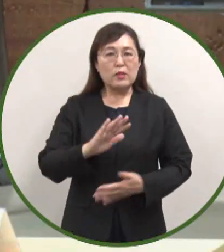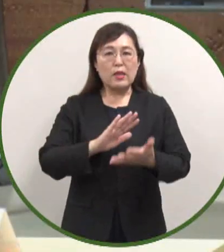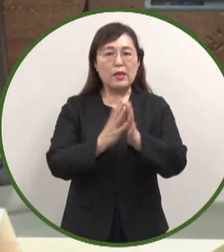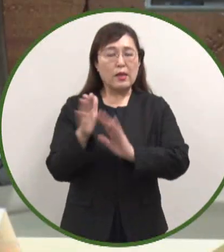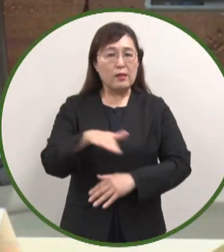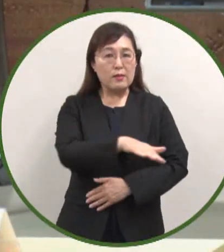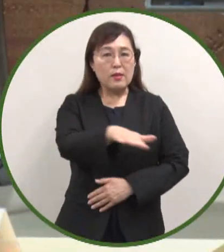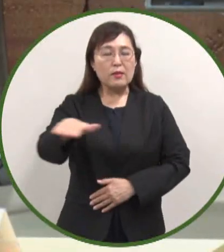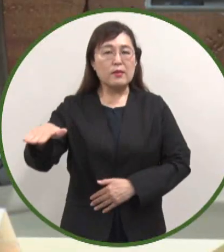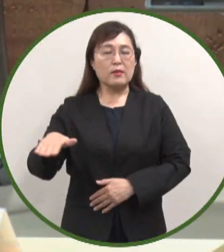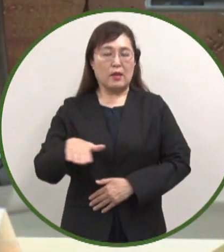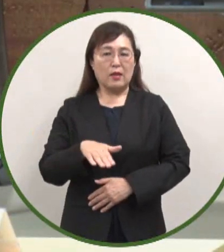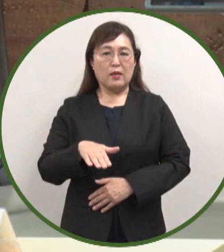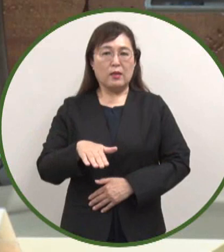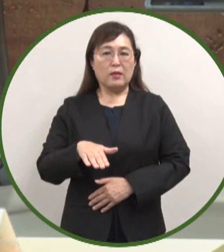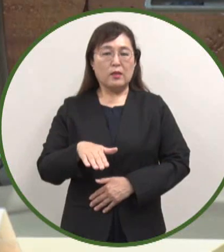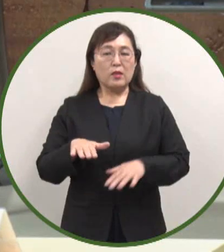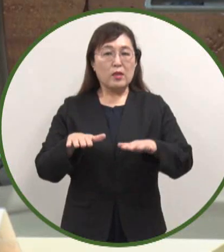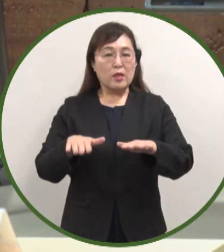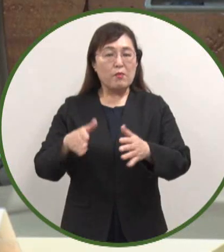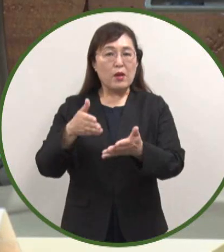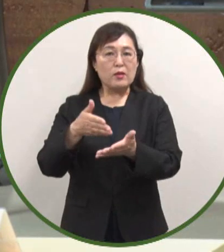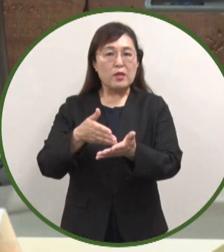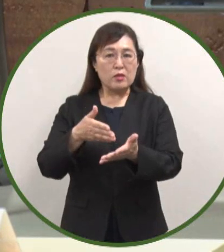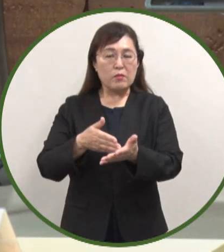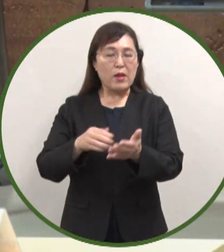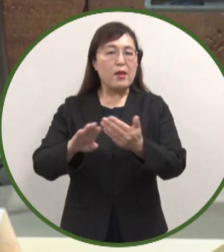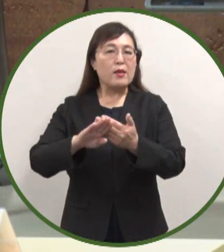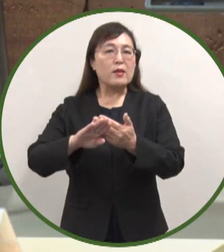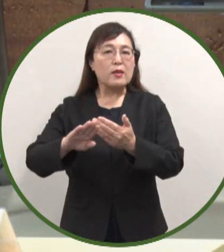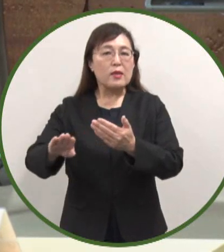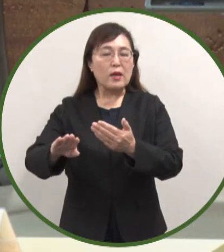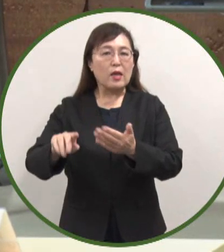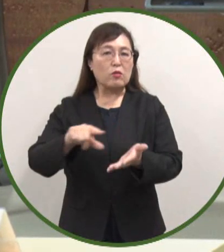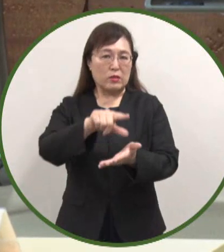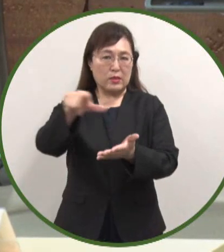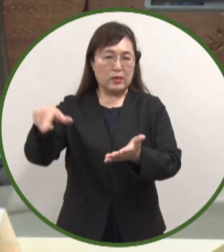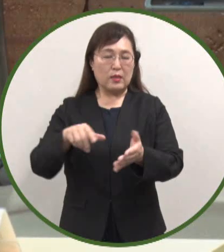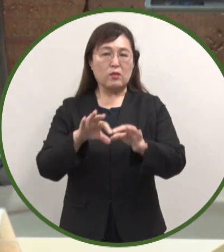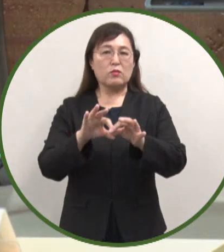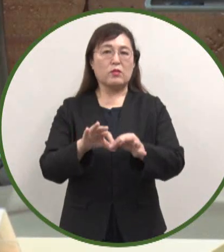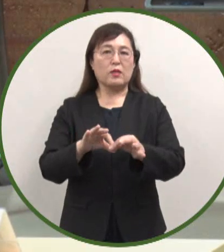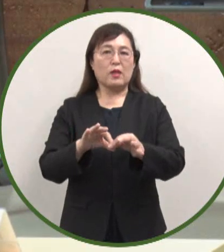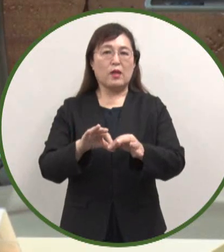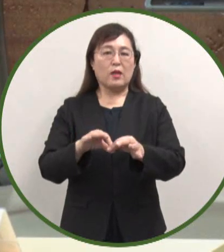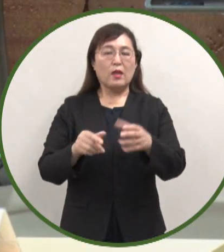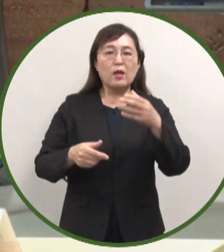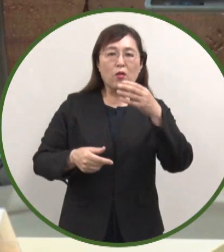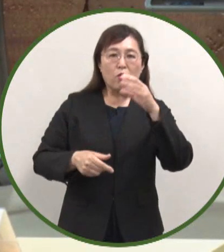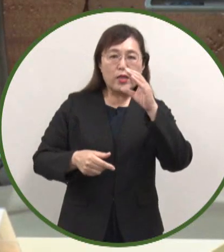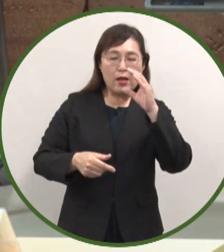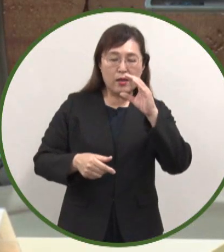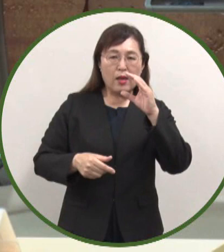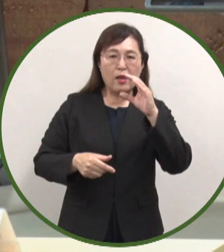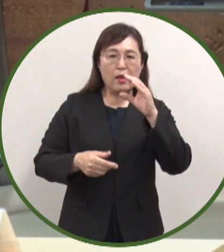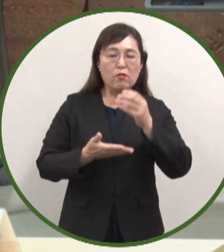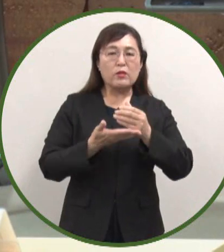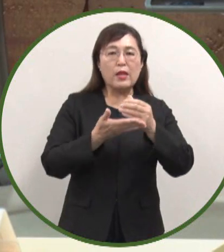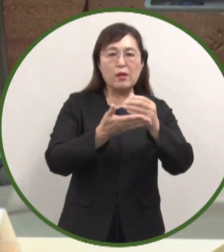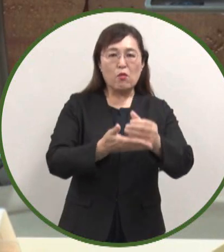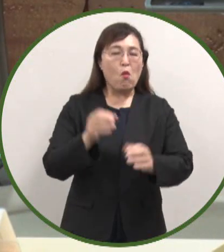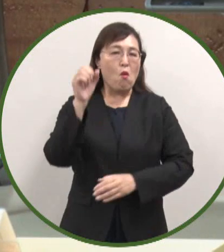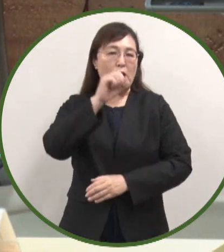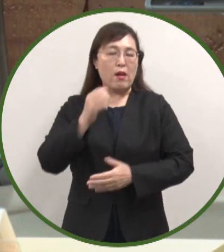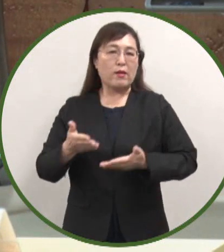全域、まあ、今の、お示しした地域以外のところですね、この種類、またはカラオケ設備を提